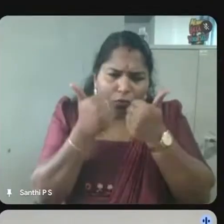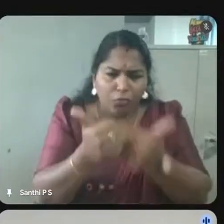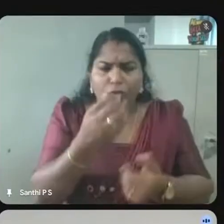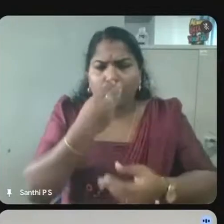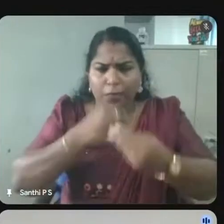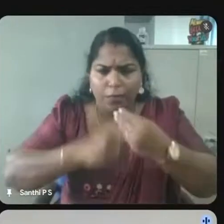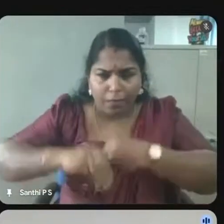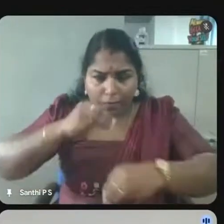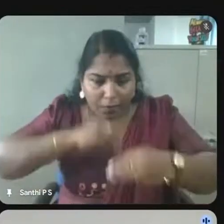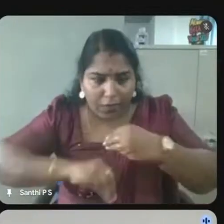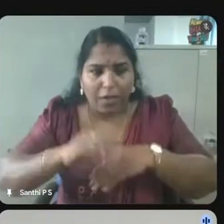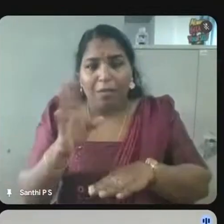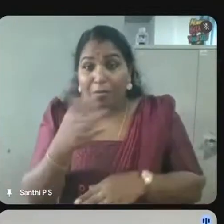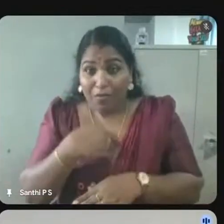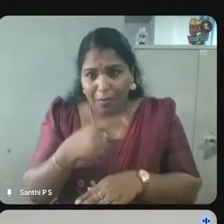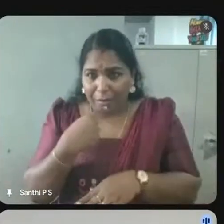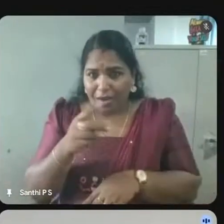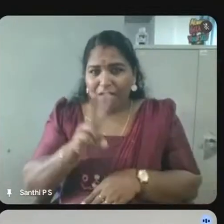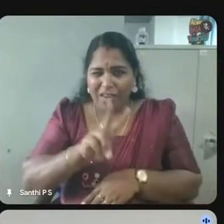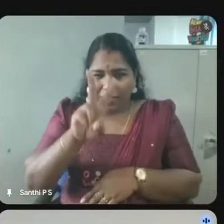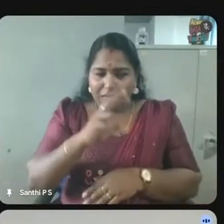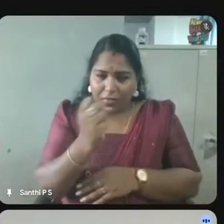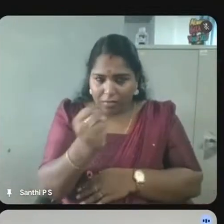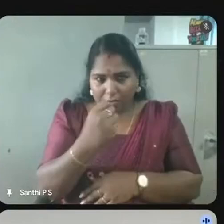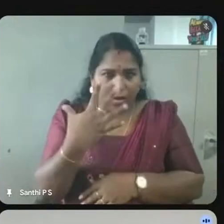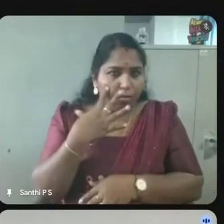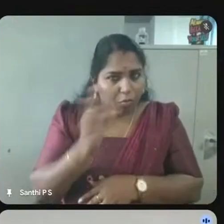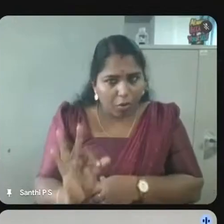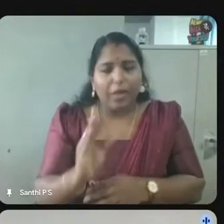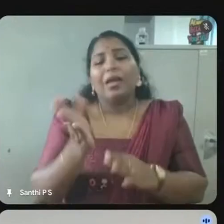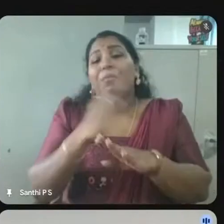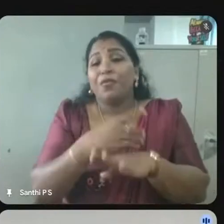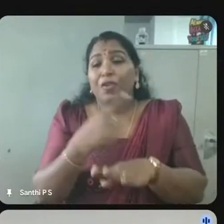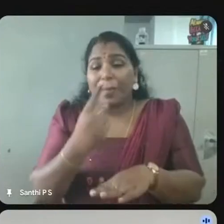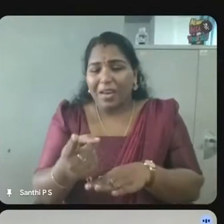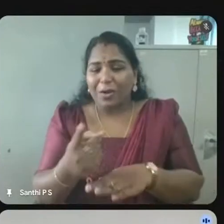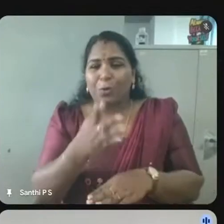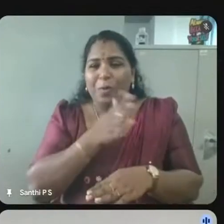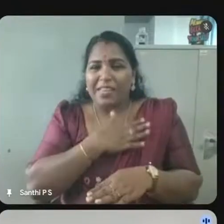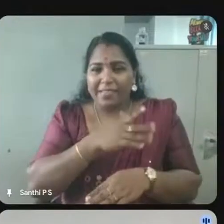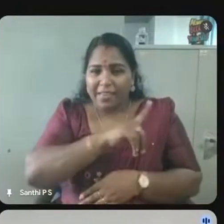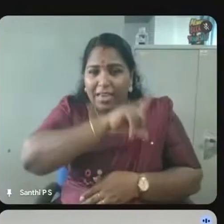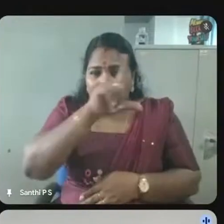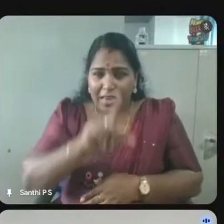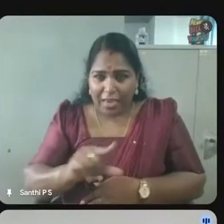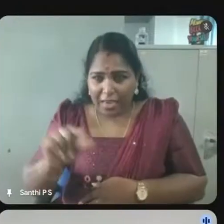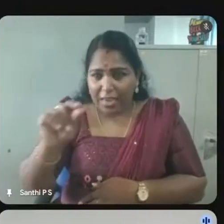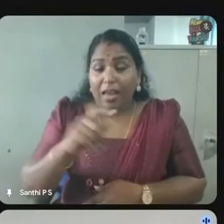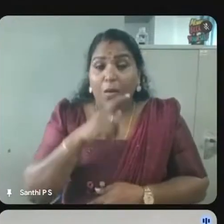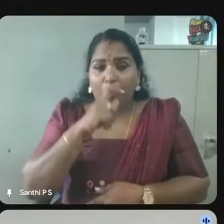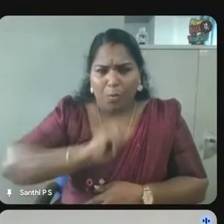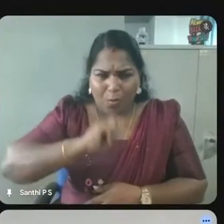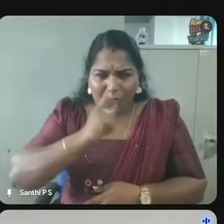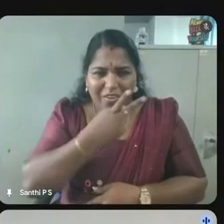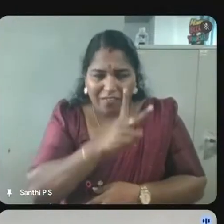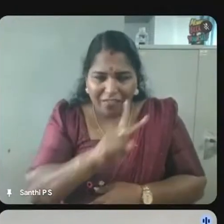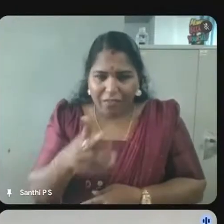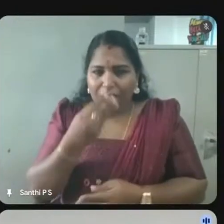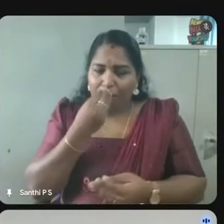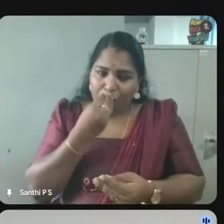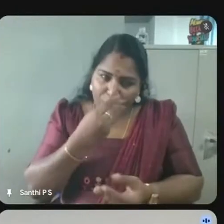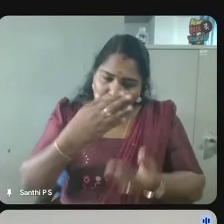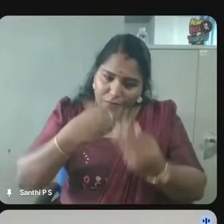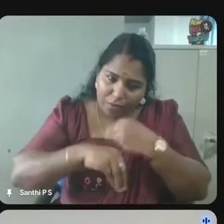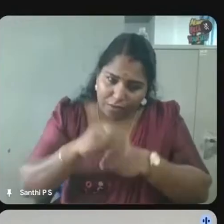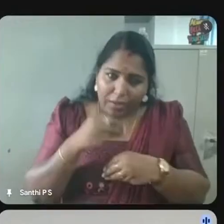പറഞ്ഞു. വൈറ്റമിൻ എ ഏതൊക്കെ കണ്ടീഷനിലാണ്, ഏതൊക്കെ ഭക്ഷണ പദാർത്ഥത്തിലാണ് കൂടുതലുള്ളത് എന്നുള്ളത്. പുകവലി പൂർണ്ണമായിട്ടും ഒഴിവാക്കുക,